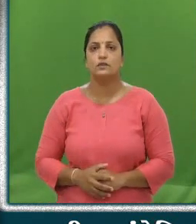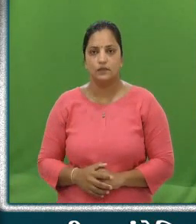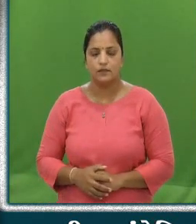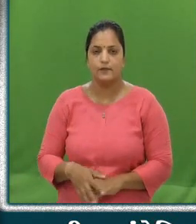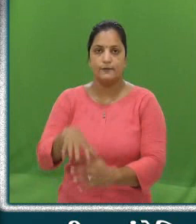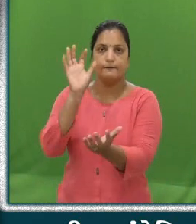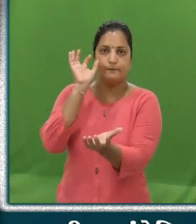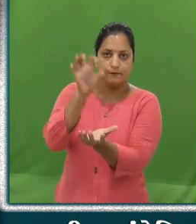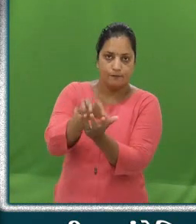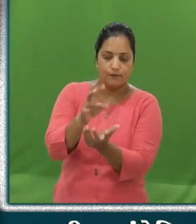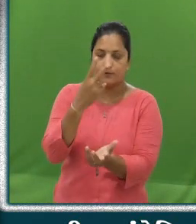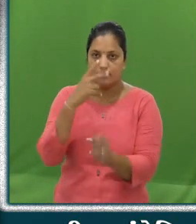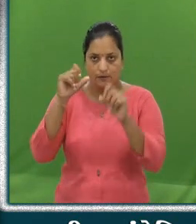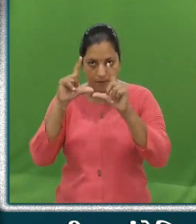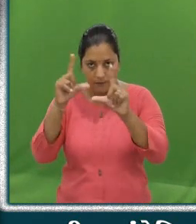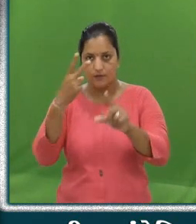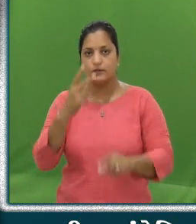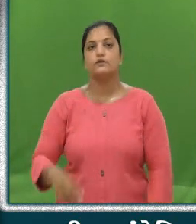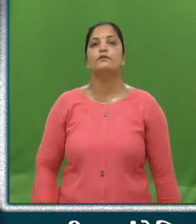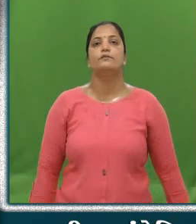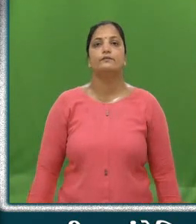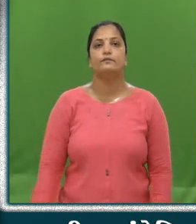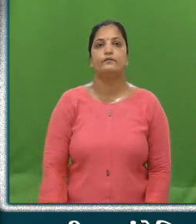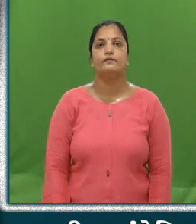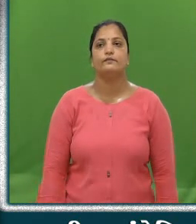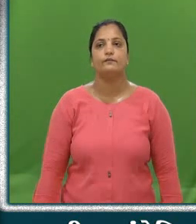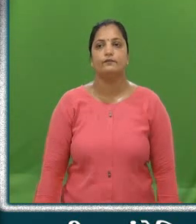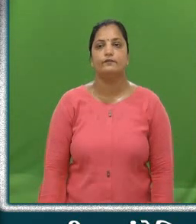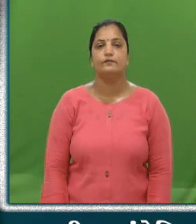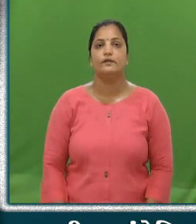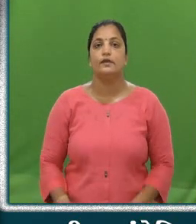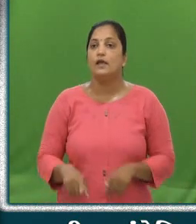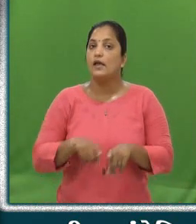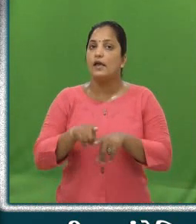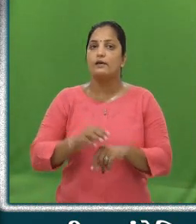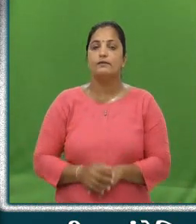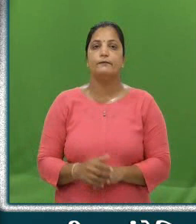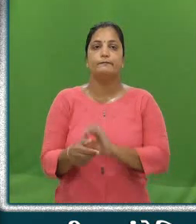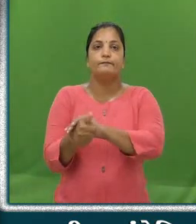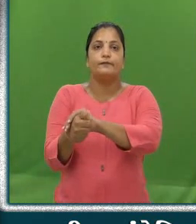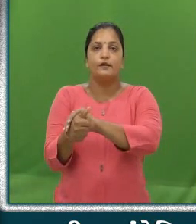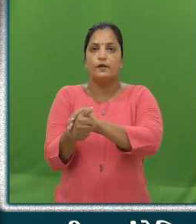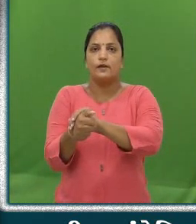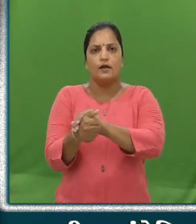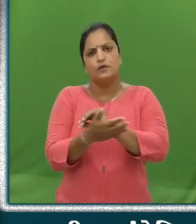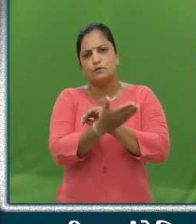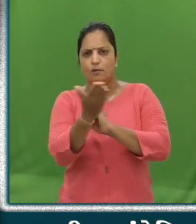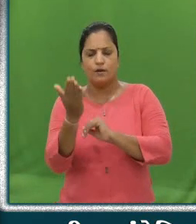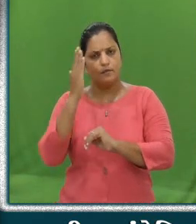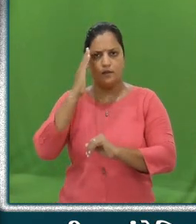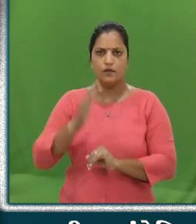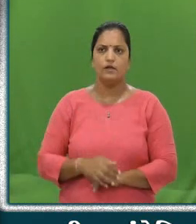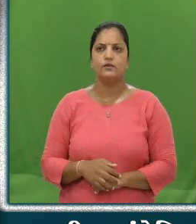શું અસર થાય એની વાત આપણે જોવાની છે જેમ કે કાચબો આપણે બધાએ જોયેલો છે